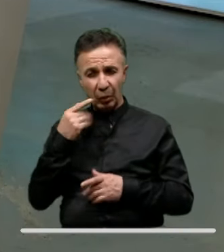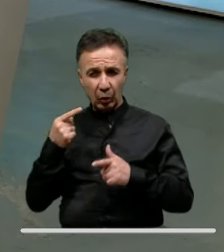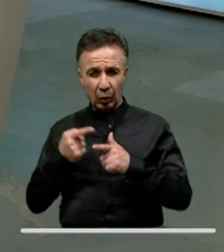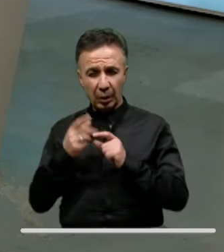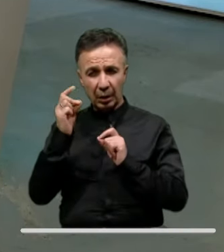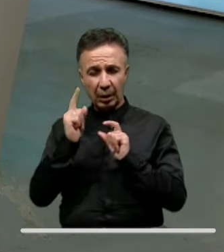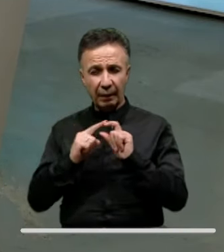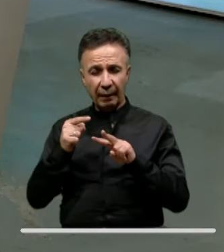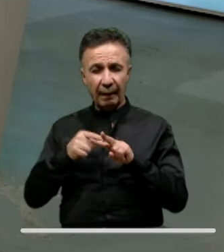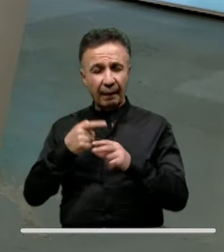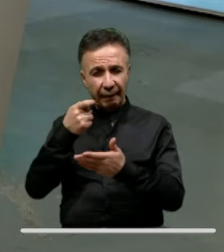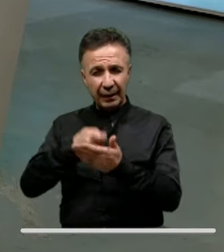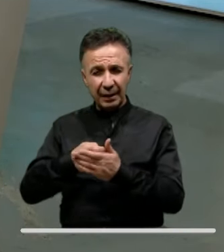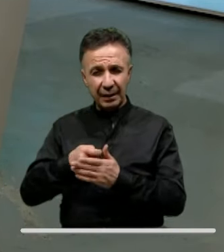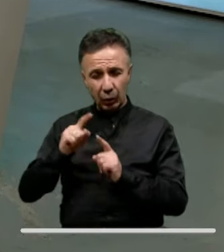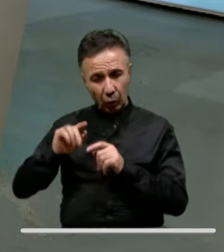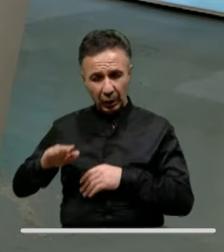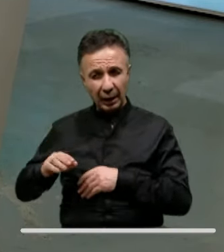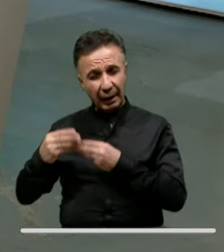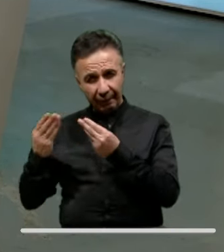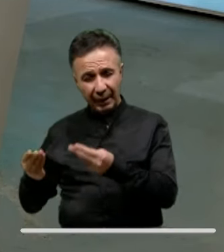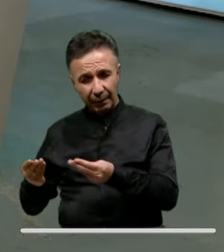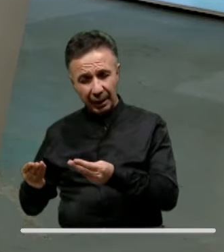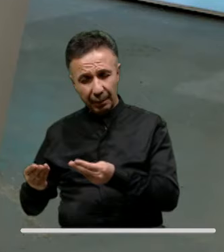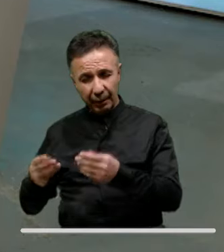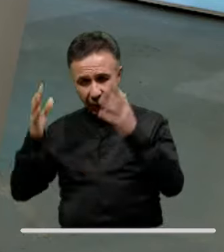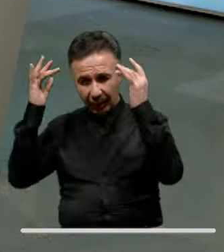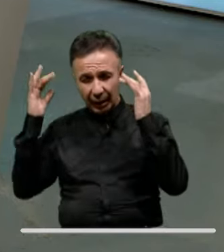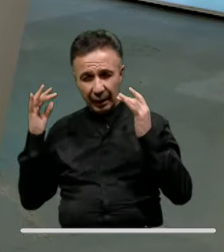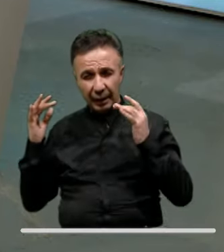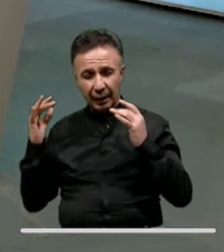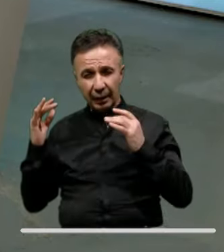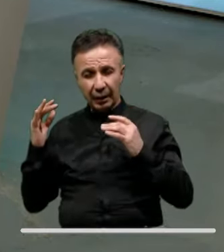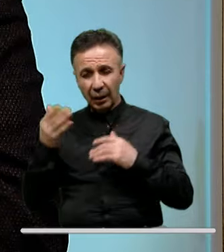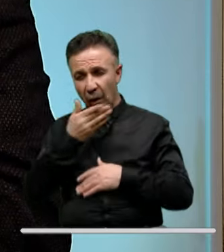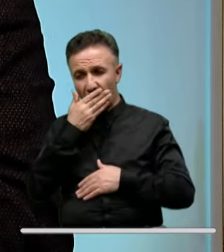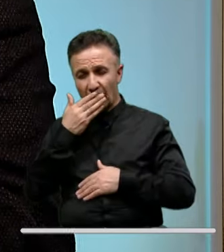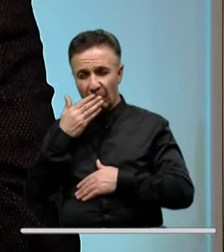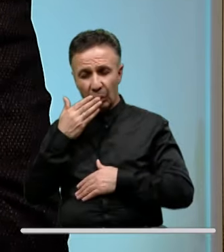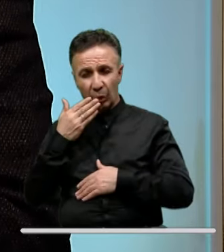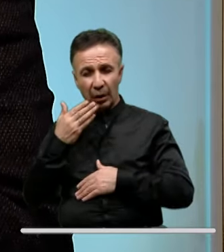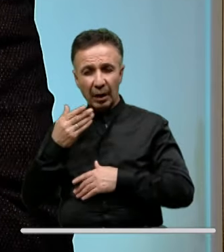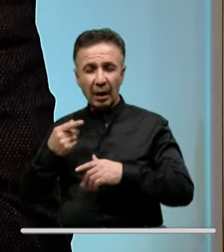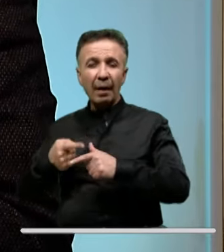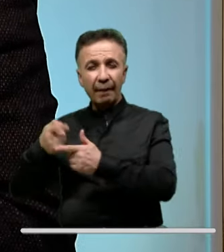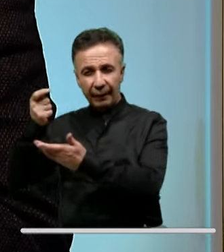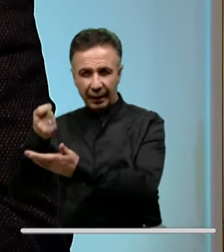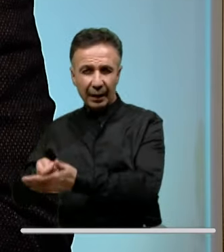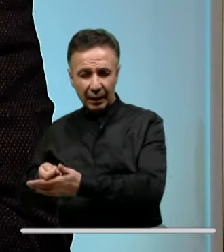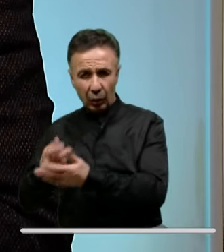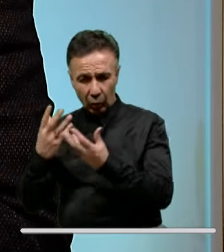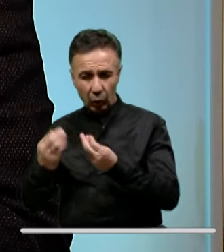torunlarına verebilir mi? Bir de gelinlerine verebilir mi diye bir soru sormuştu. Evet. Tabii ben de hatırladım